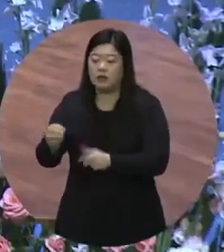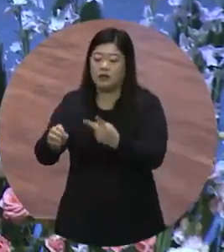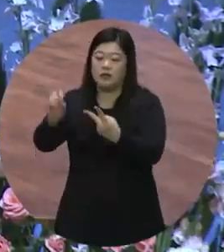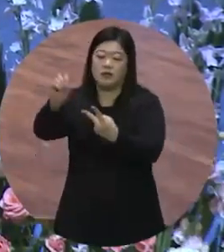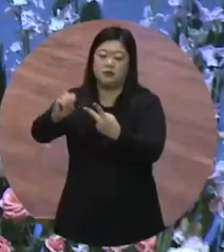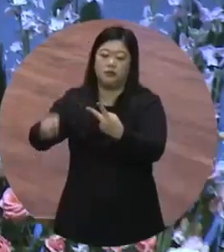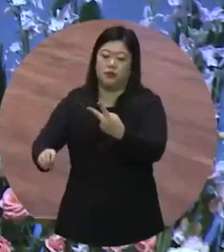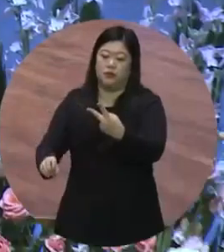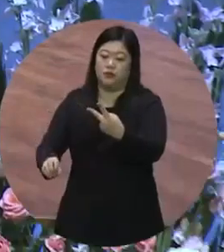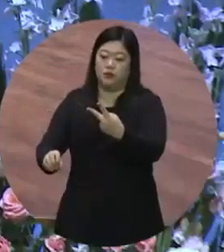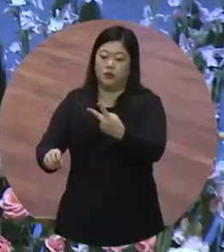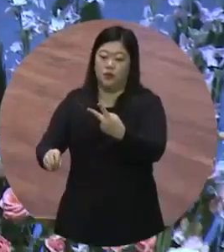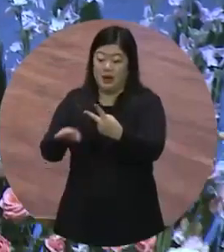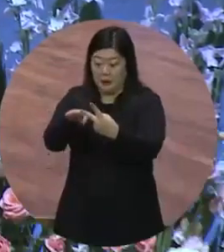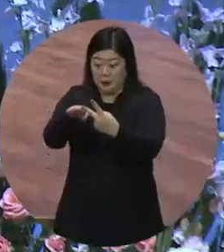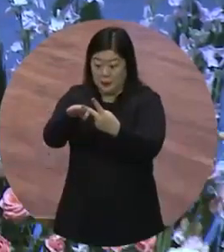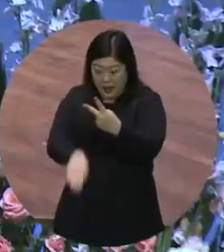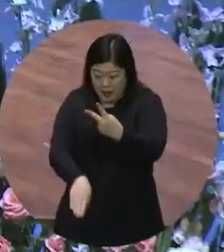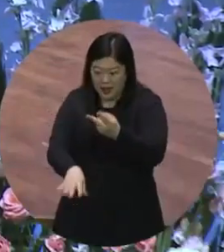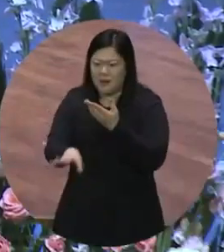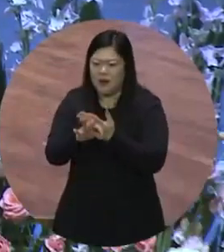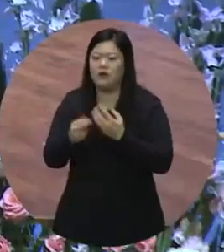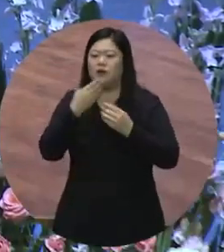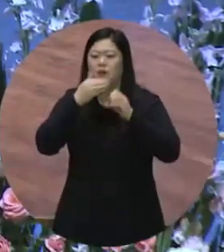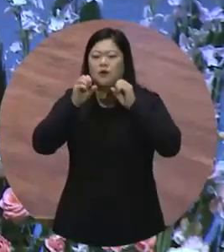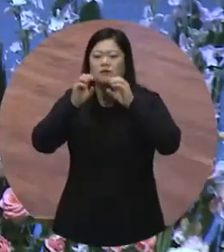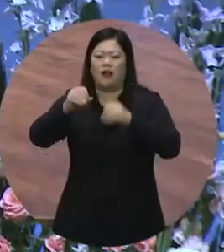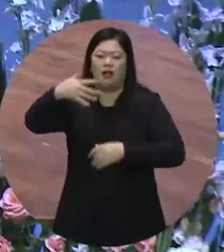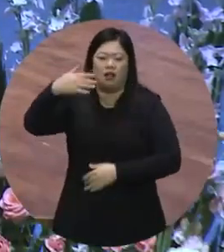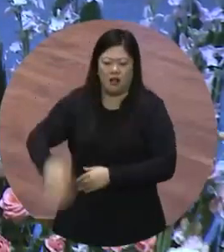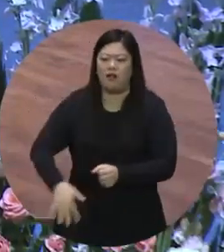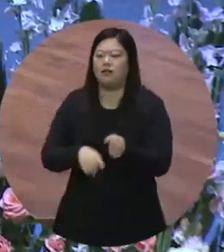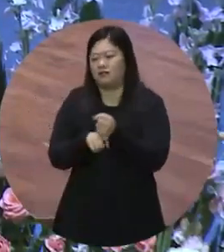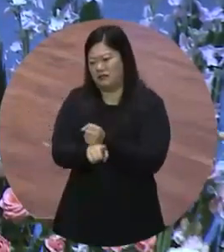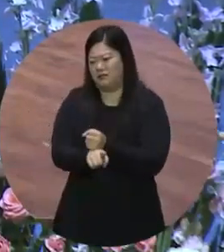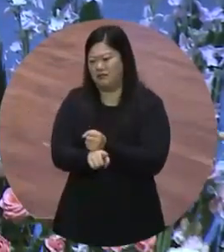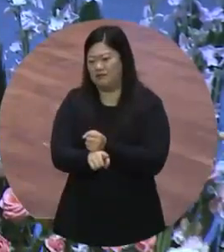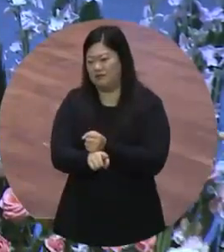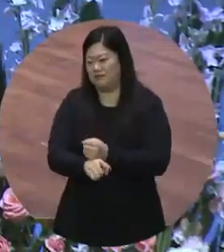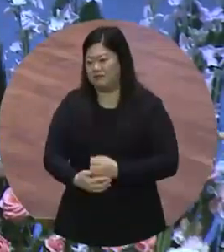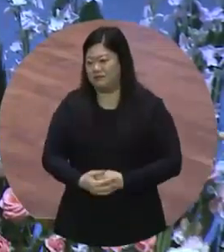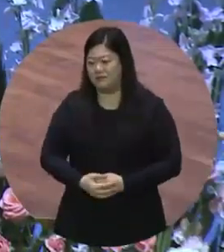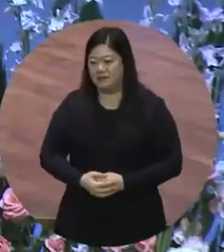이하인 경우에 미전도 종족이라 그렇게 말합니다.